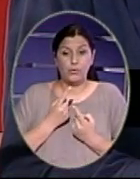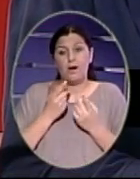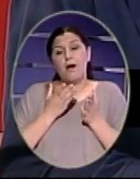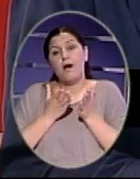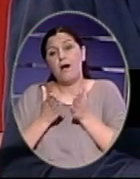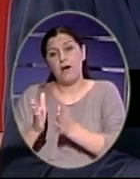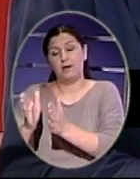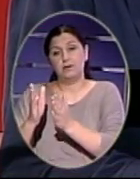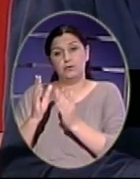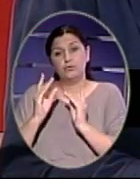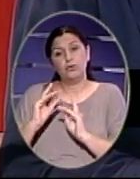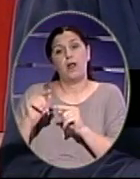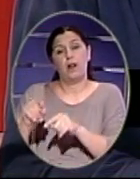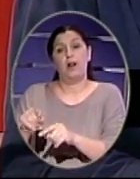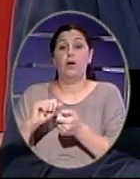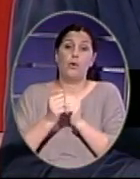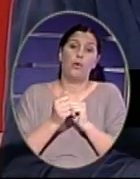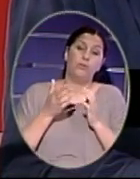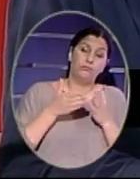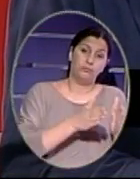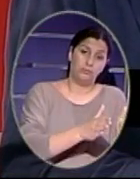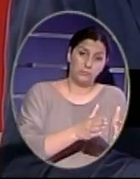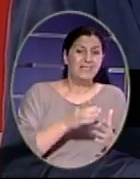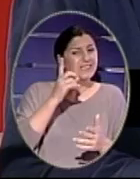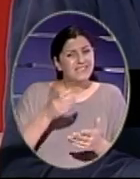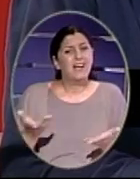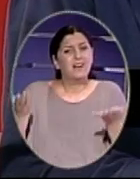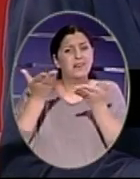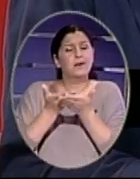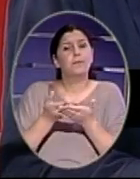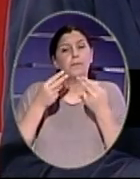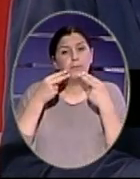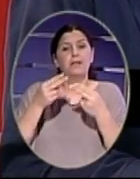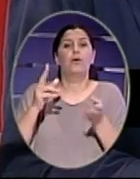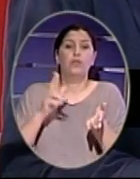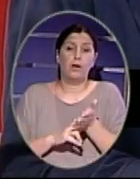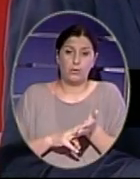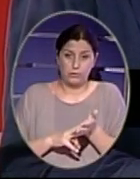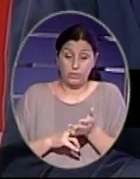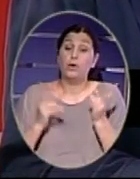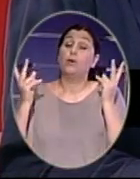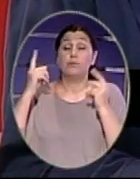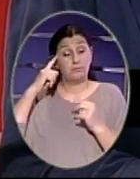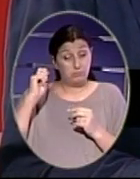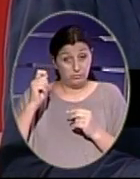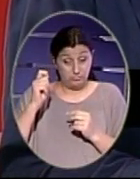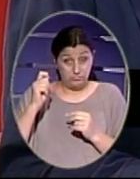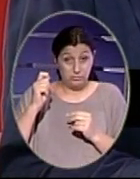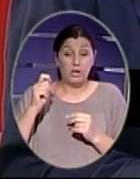רק בדרך זו או דרך אחרת, צריך כאן למצוא פתרון נכון, מושכל